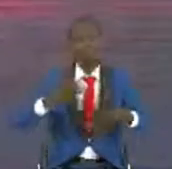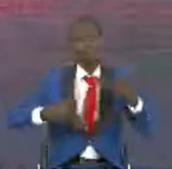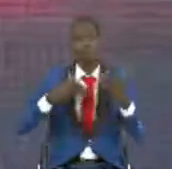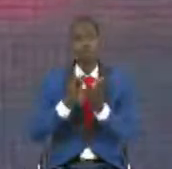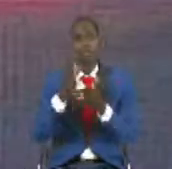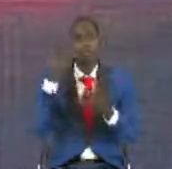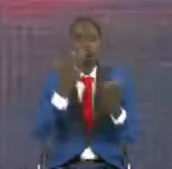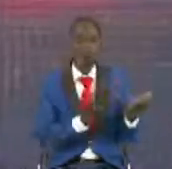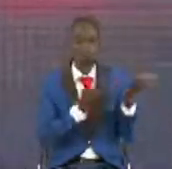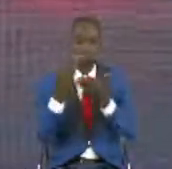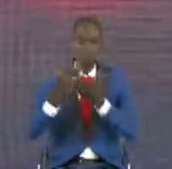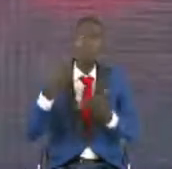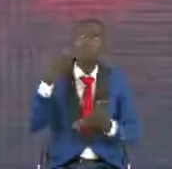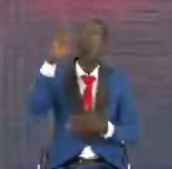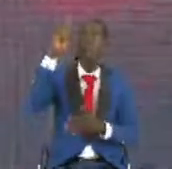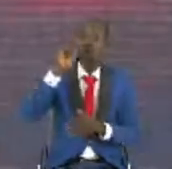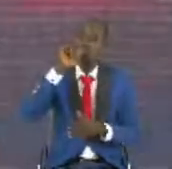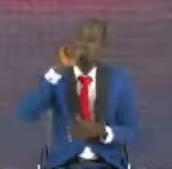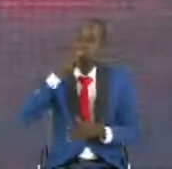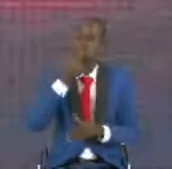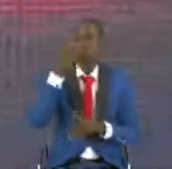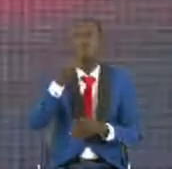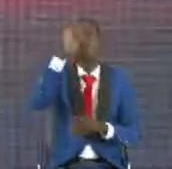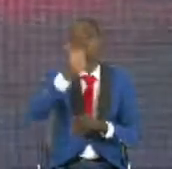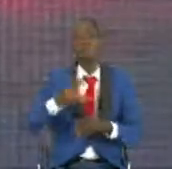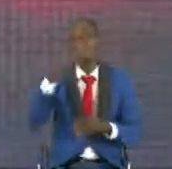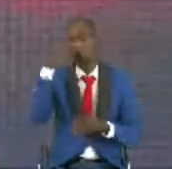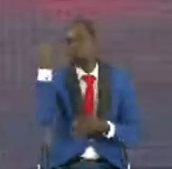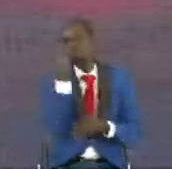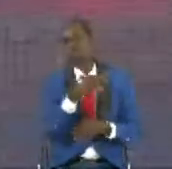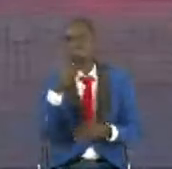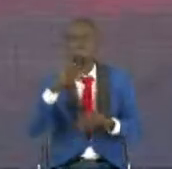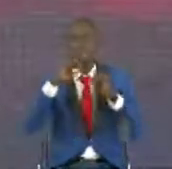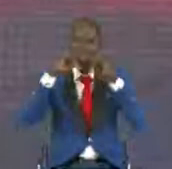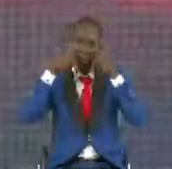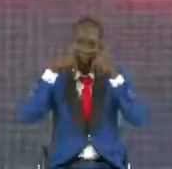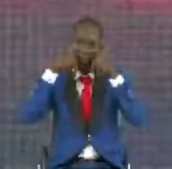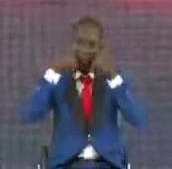de la joie qui lui était réservée, a souffert la croix, méprisé l'ignominie,